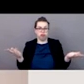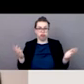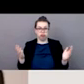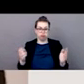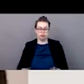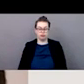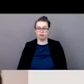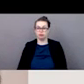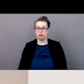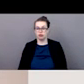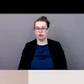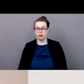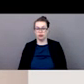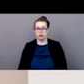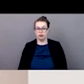également